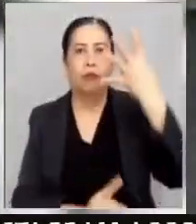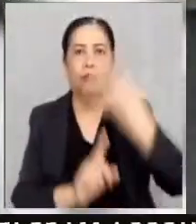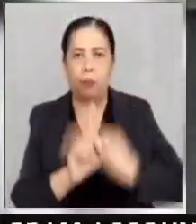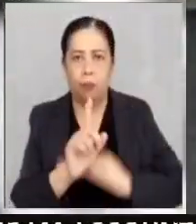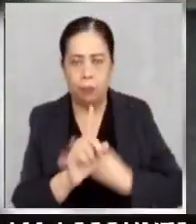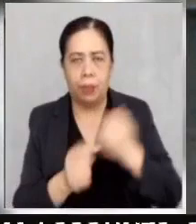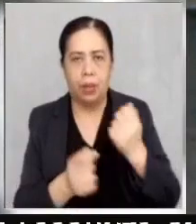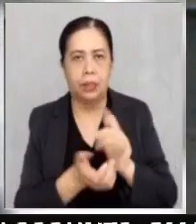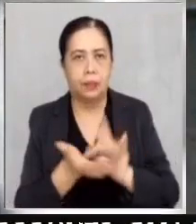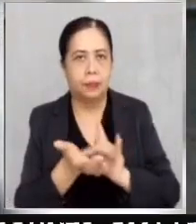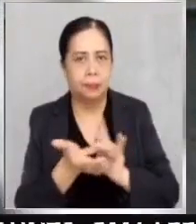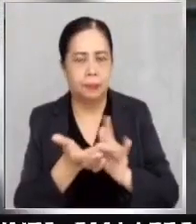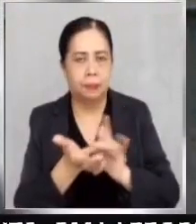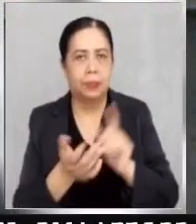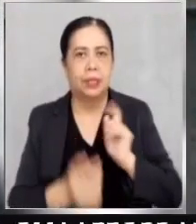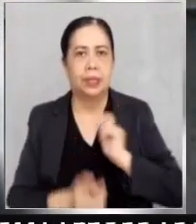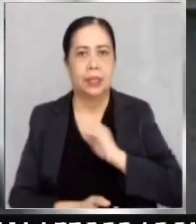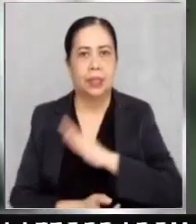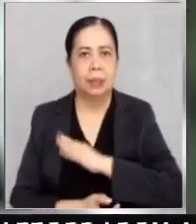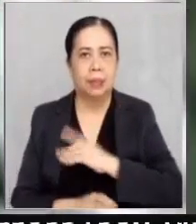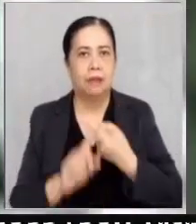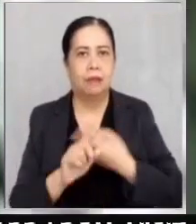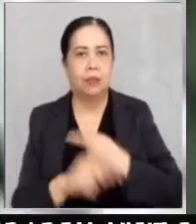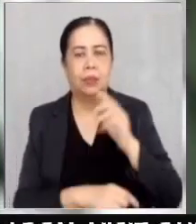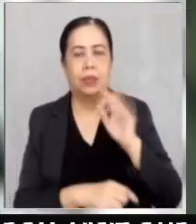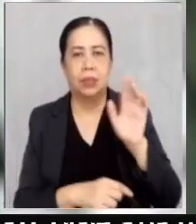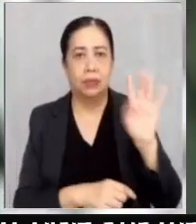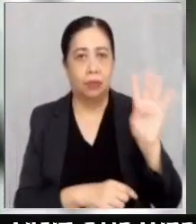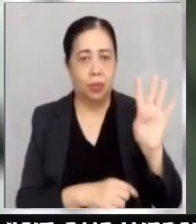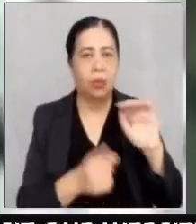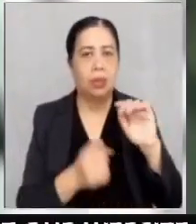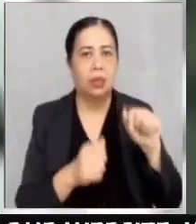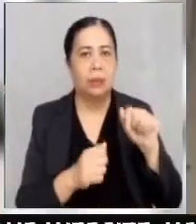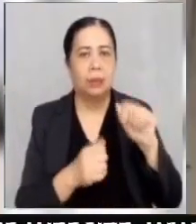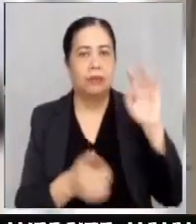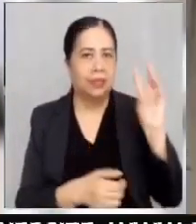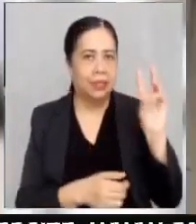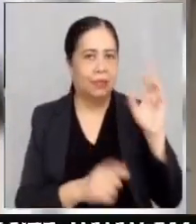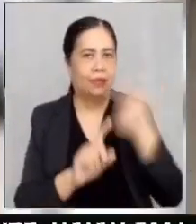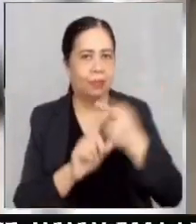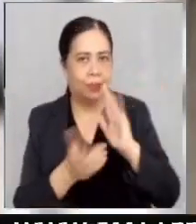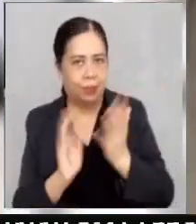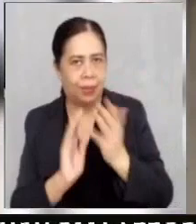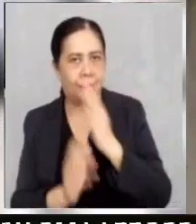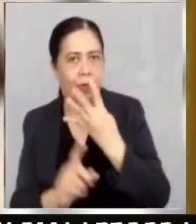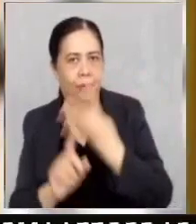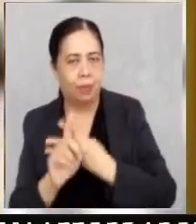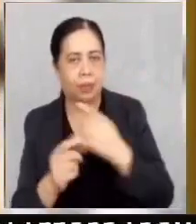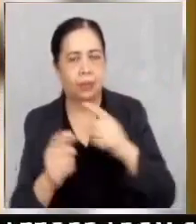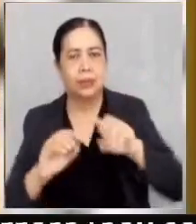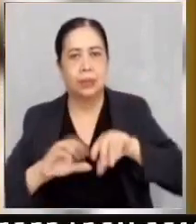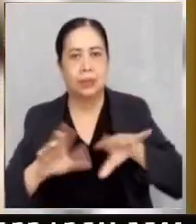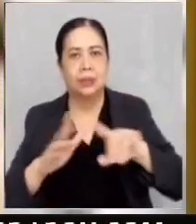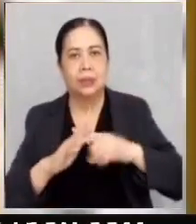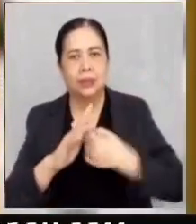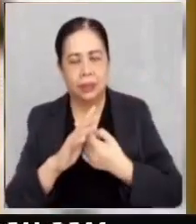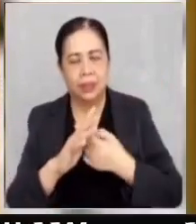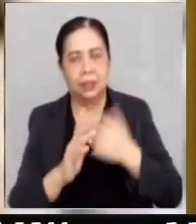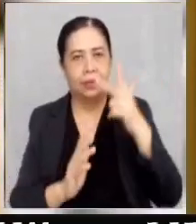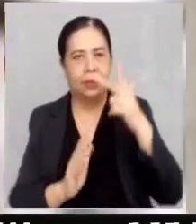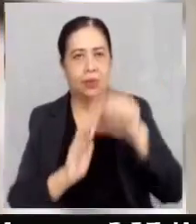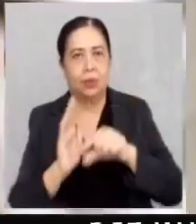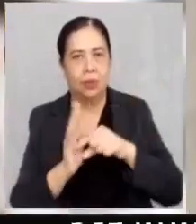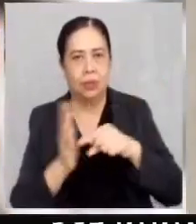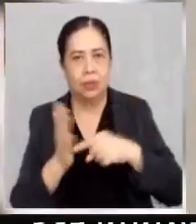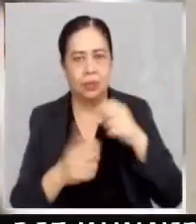ang gamutan ng TB mula sa 6 na buwan na ipatutupad na ng DOH sa third quarter ng taon. Sa kabila nito, hamon